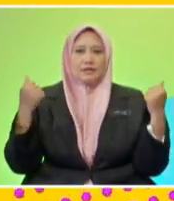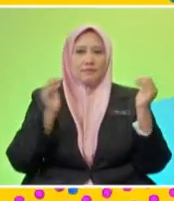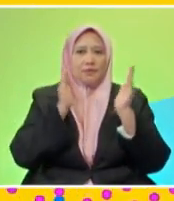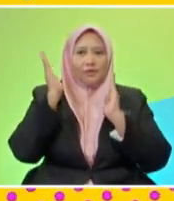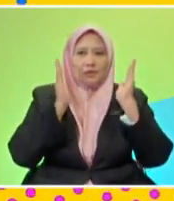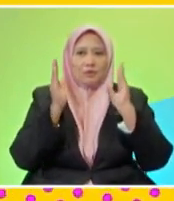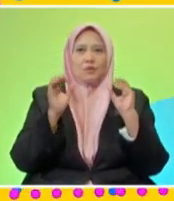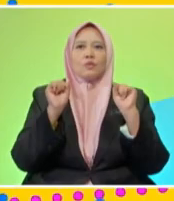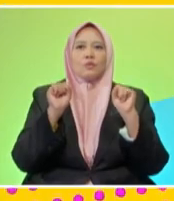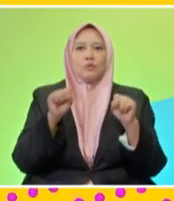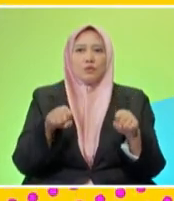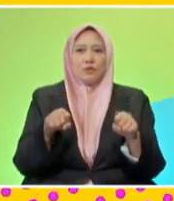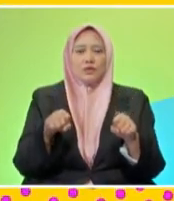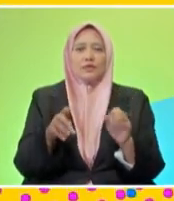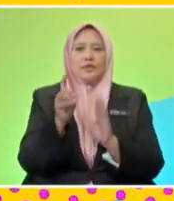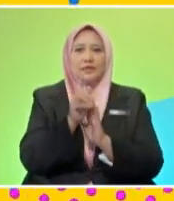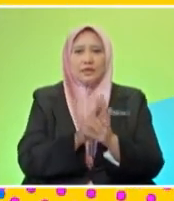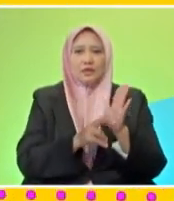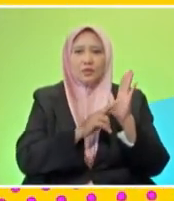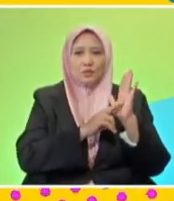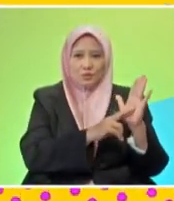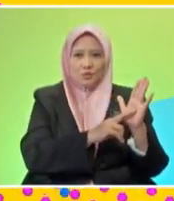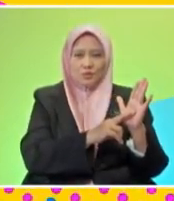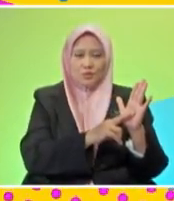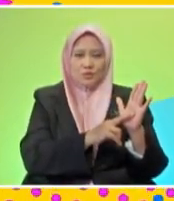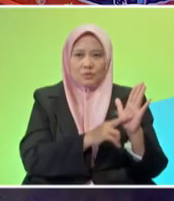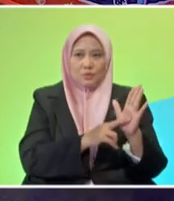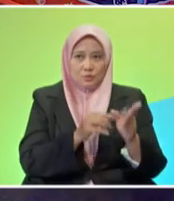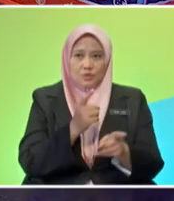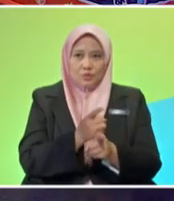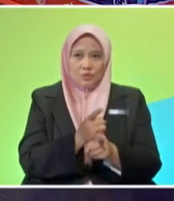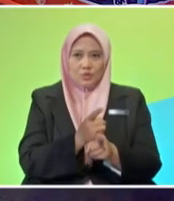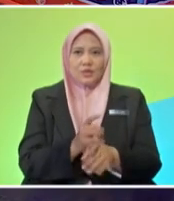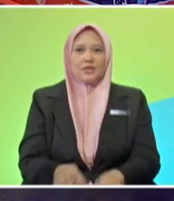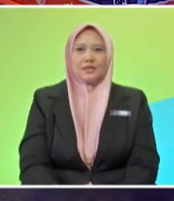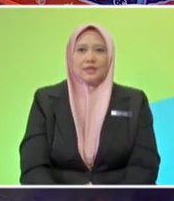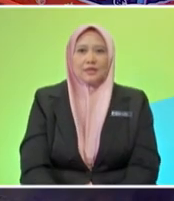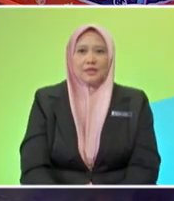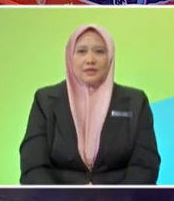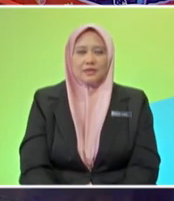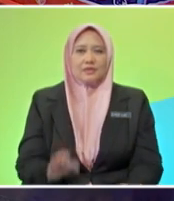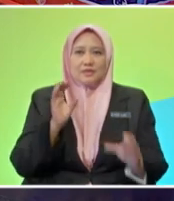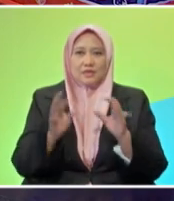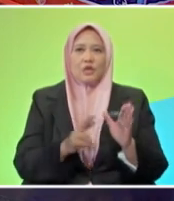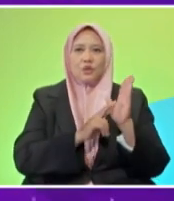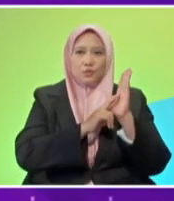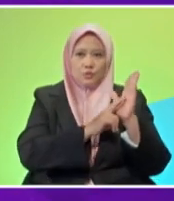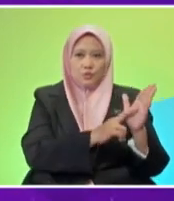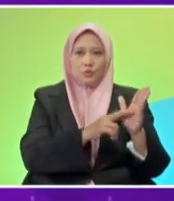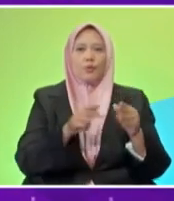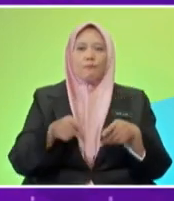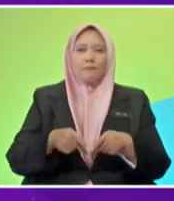Rujuk pinggan sihat Malaysia. Betul atau salah tu? Bagaimana cikgu? Jom kita simak.